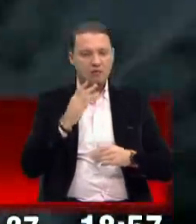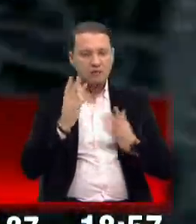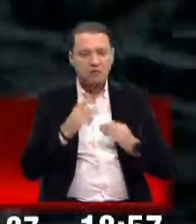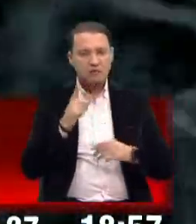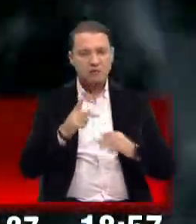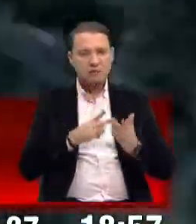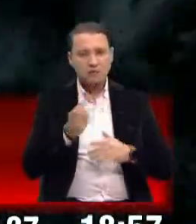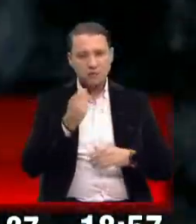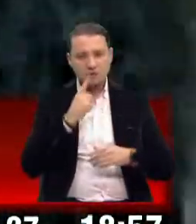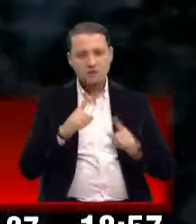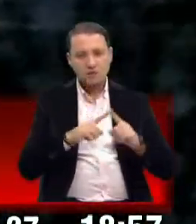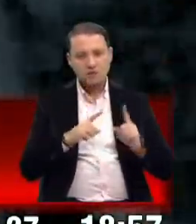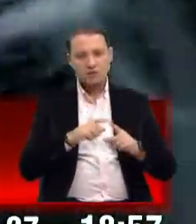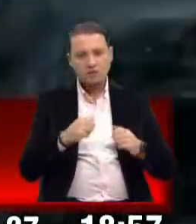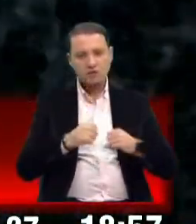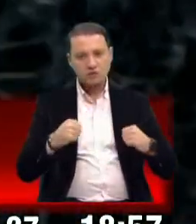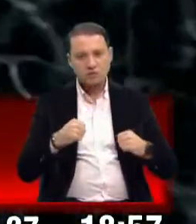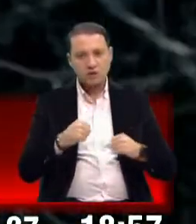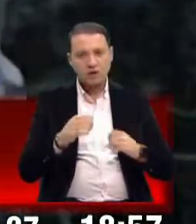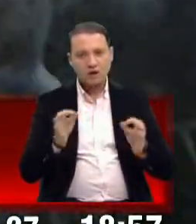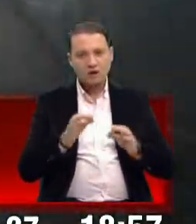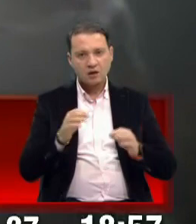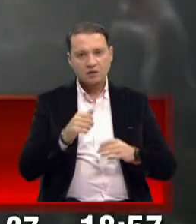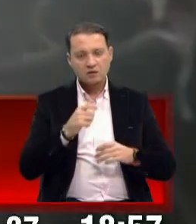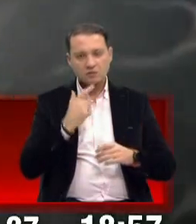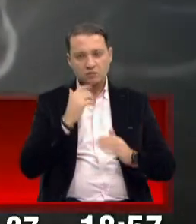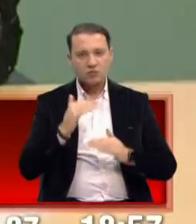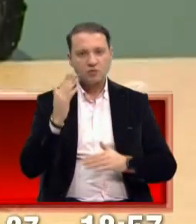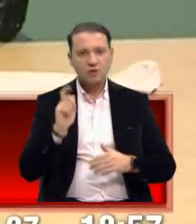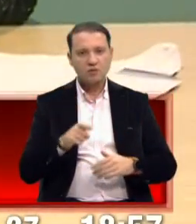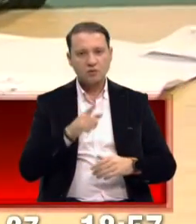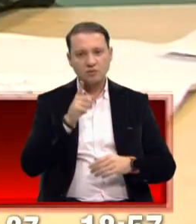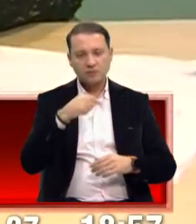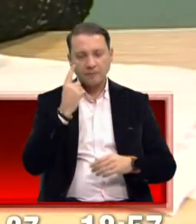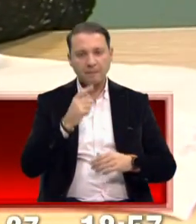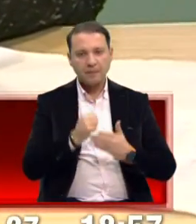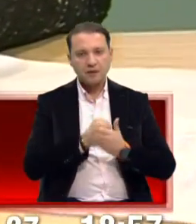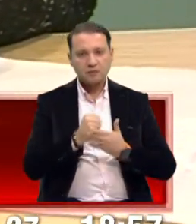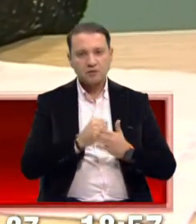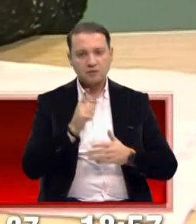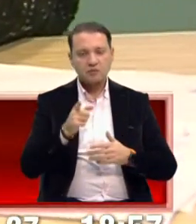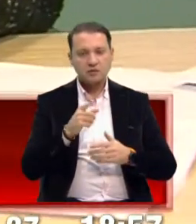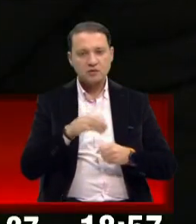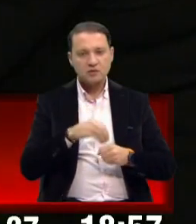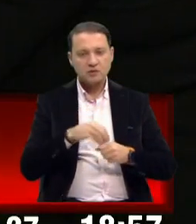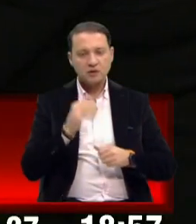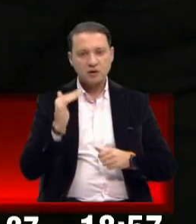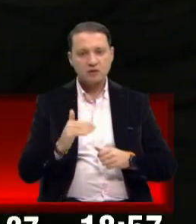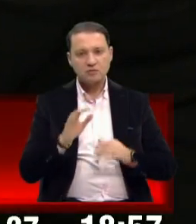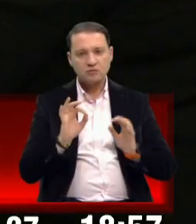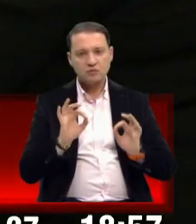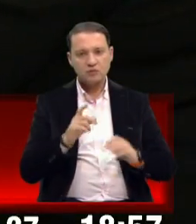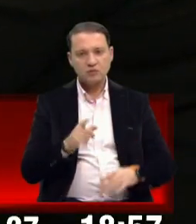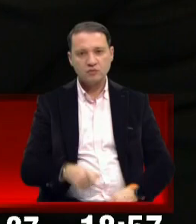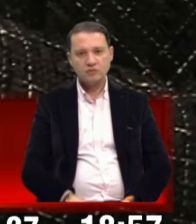kaldığı tarım ilacı torununda şişmanlık ve erken ergenlik yapabiliyor bu nedenle kimyasallara maruziyeti azaltmak